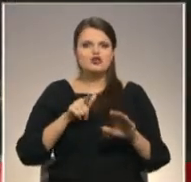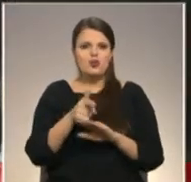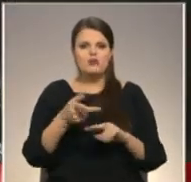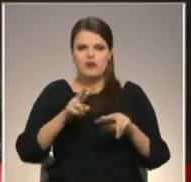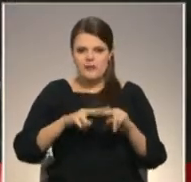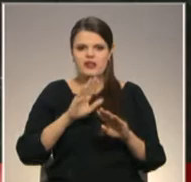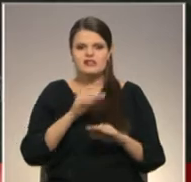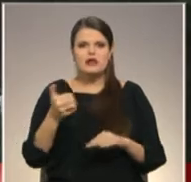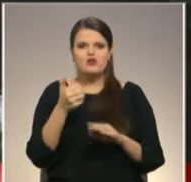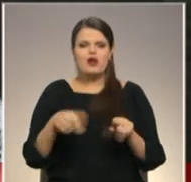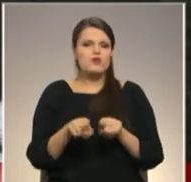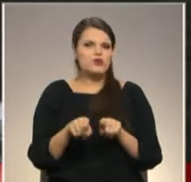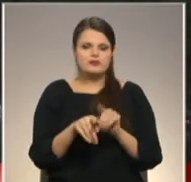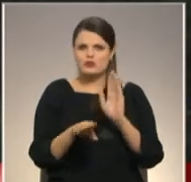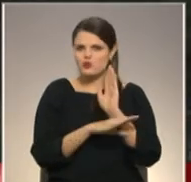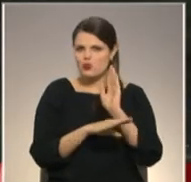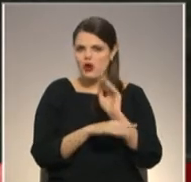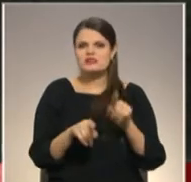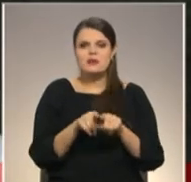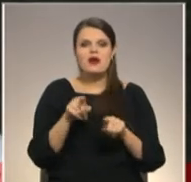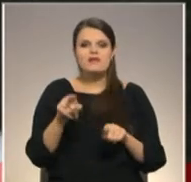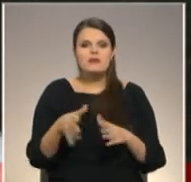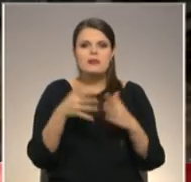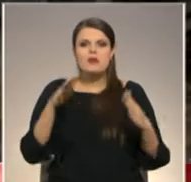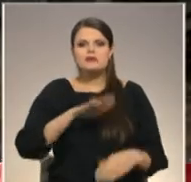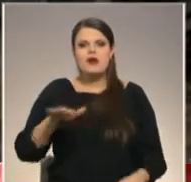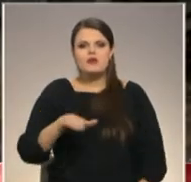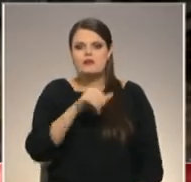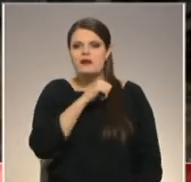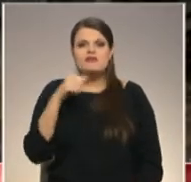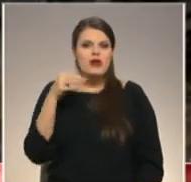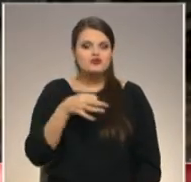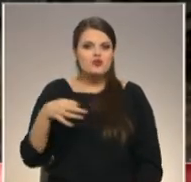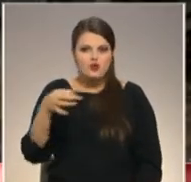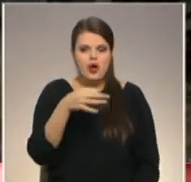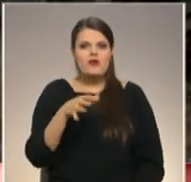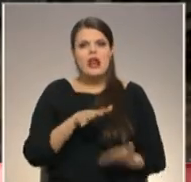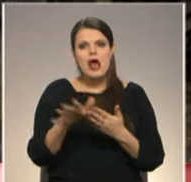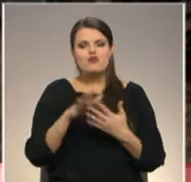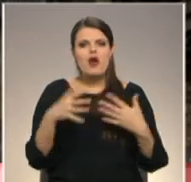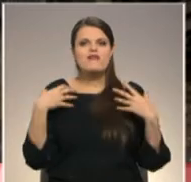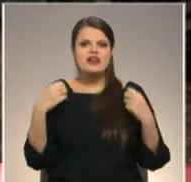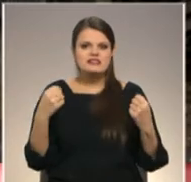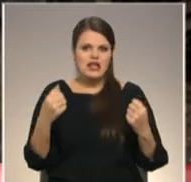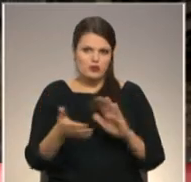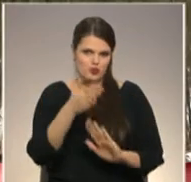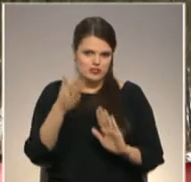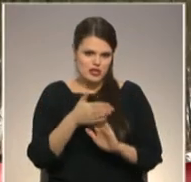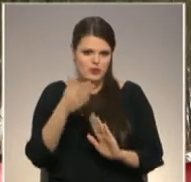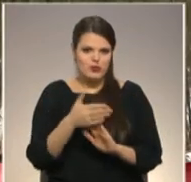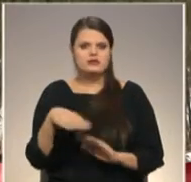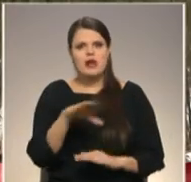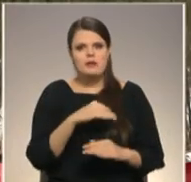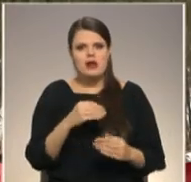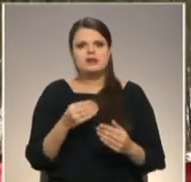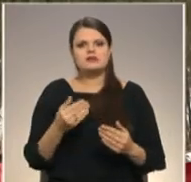var tecināt no tā paša koka. Tāpat kā Vilnis, kāda daudz bērnu ģimene Talsu novadā kļavu sulas lieto veselības uzlabošanai. Mēs tad uzņemam